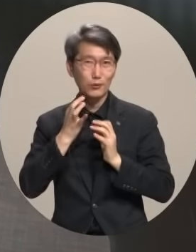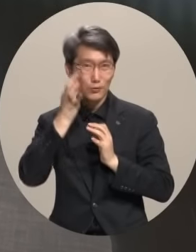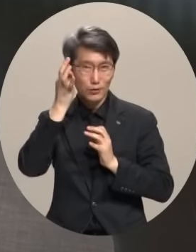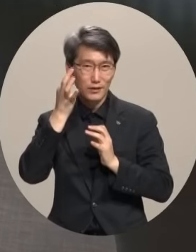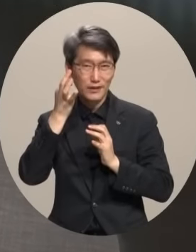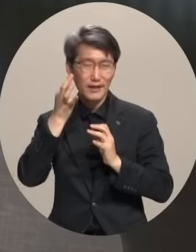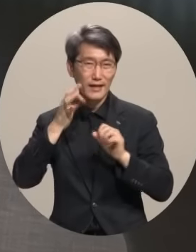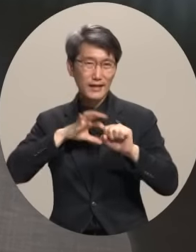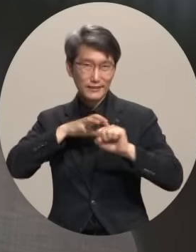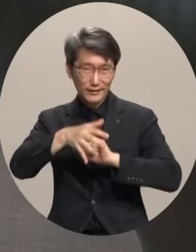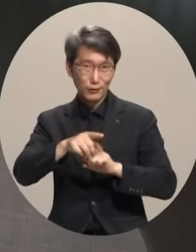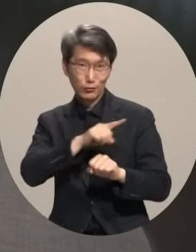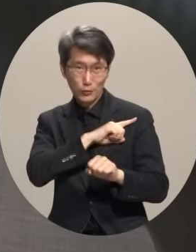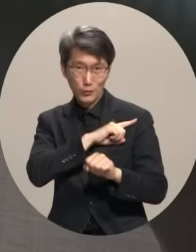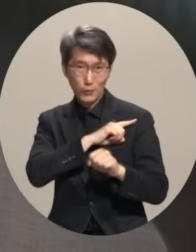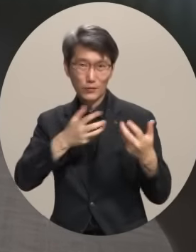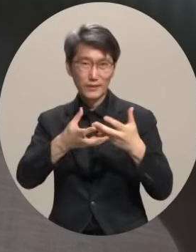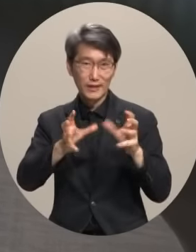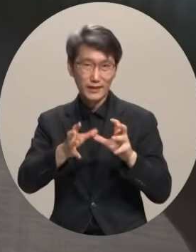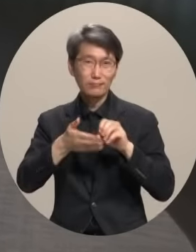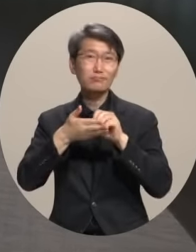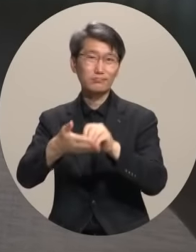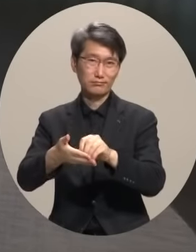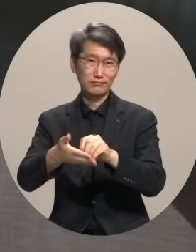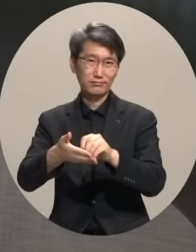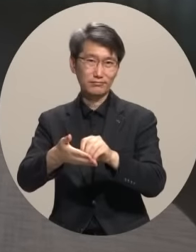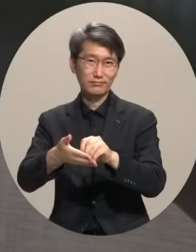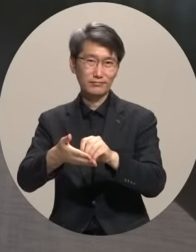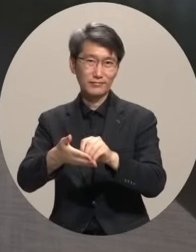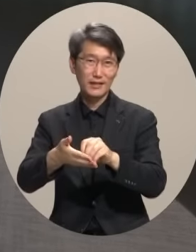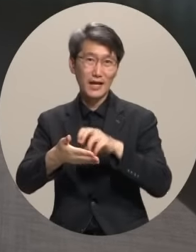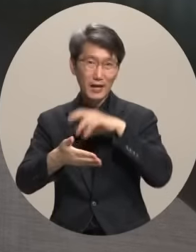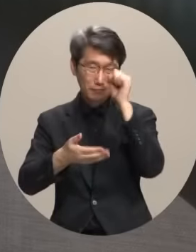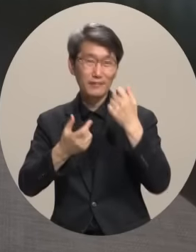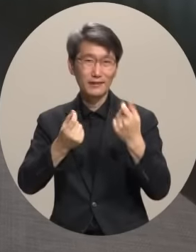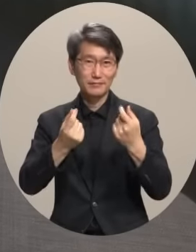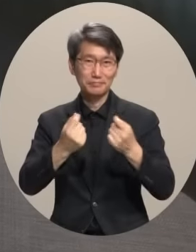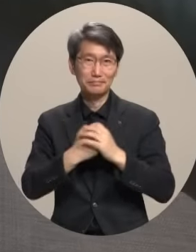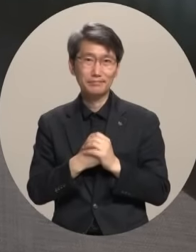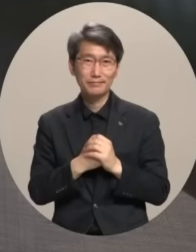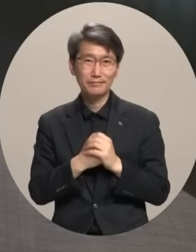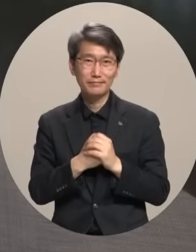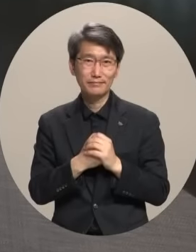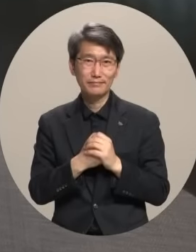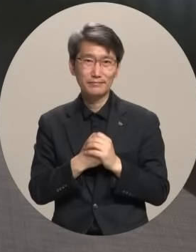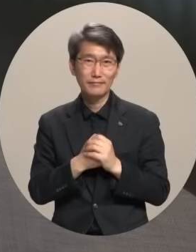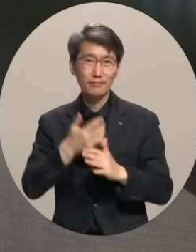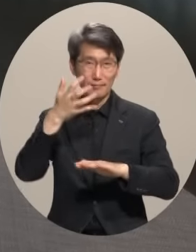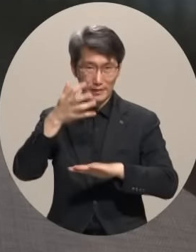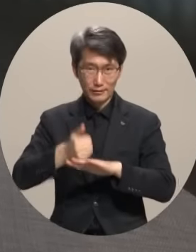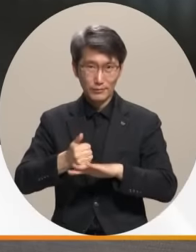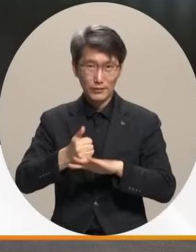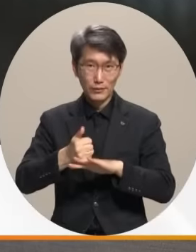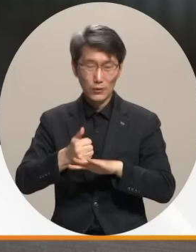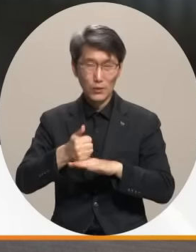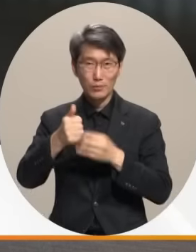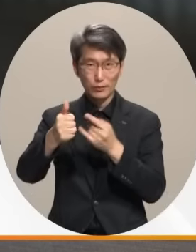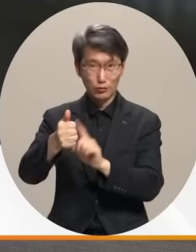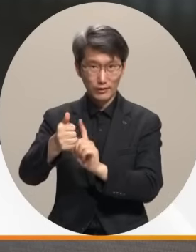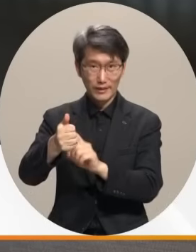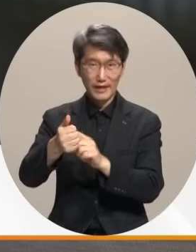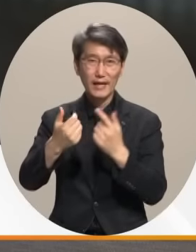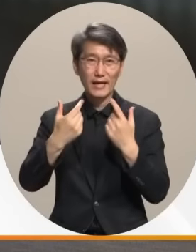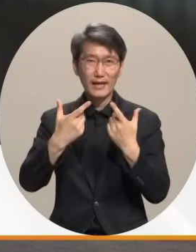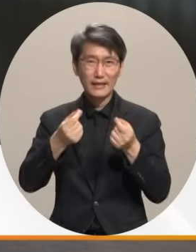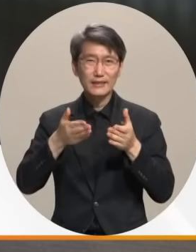세계 최고 명문 발레단이 또 이렇게 사로잡히게 된 비결이 아닐까 싶습니다 자 그렇다 마지막으로 민철과